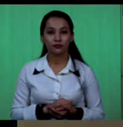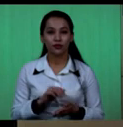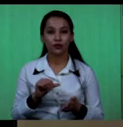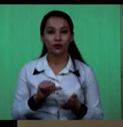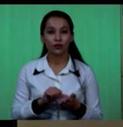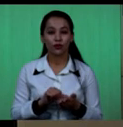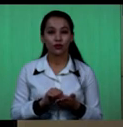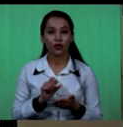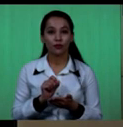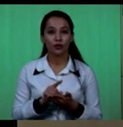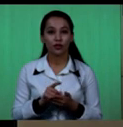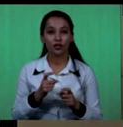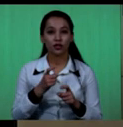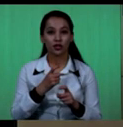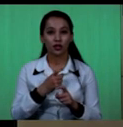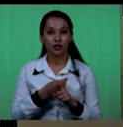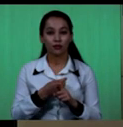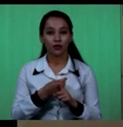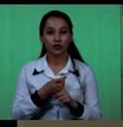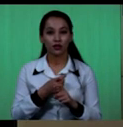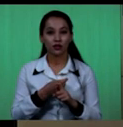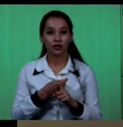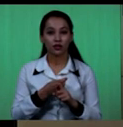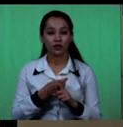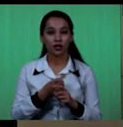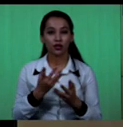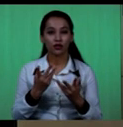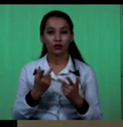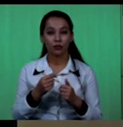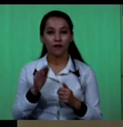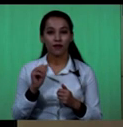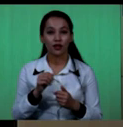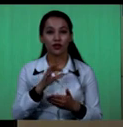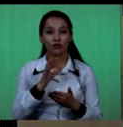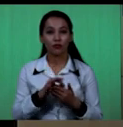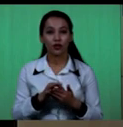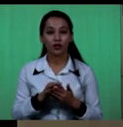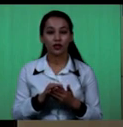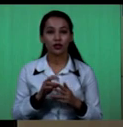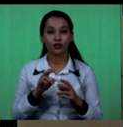6 misolimiz tenglama. Tenglamalarni yeching va javobini tekshiring.